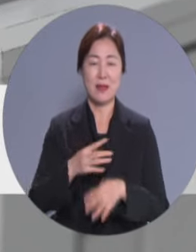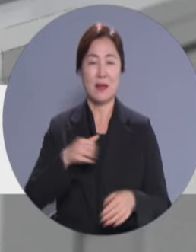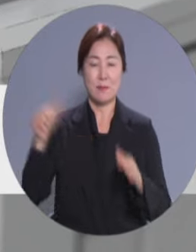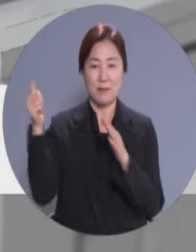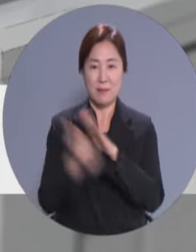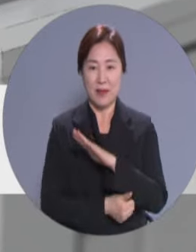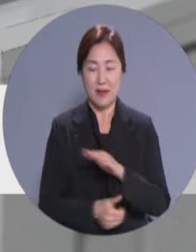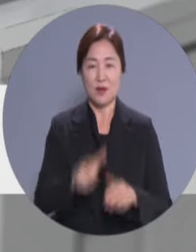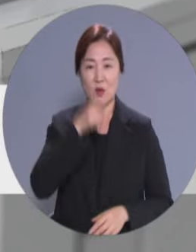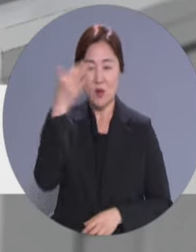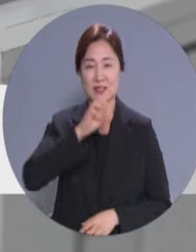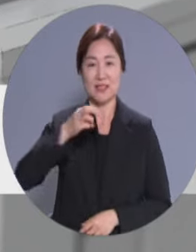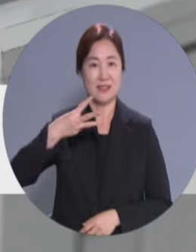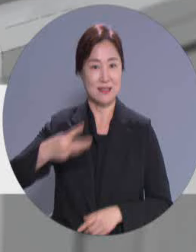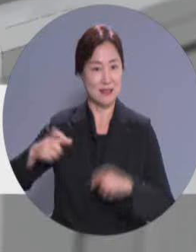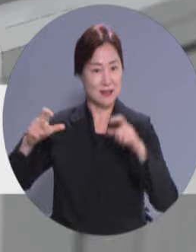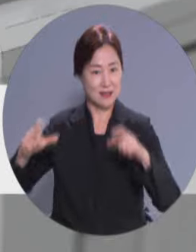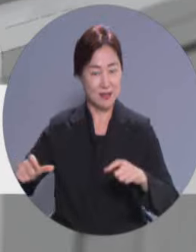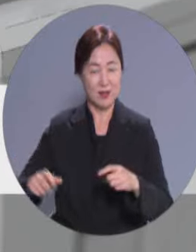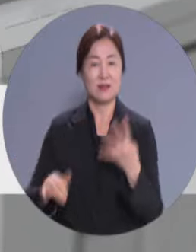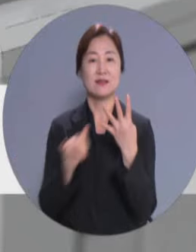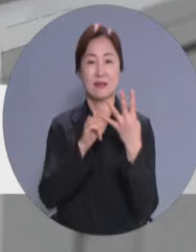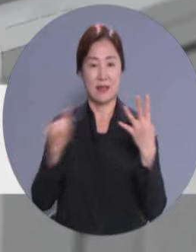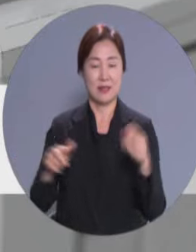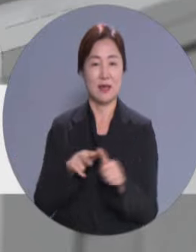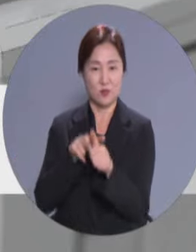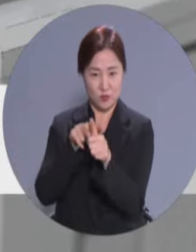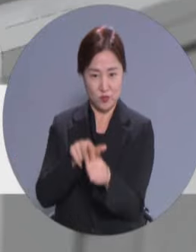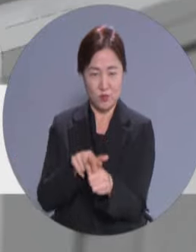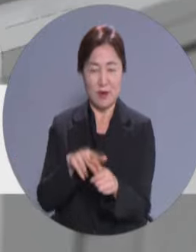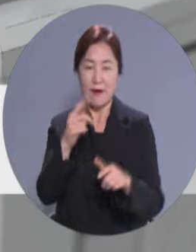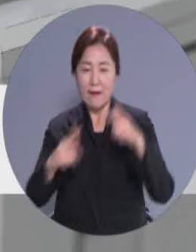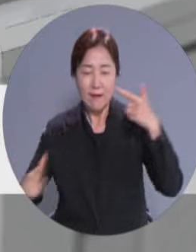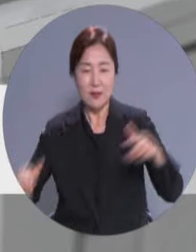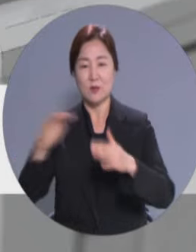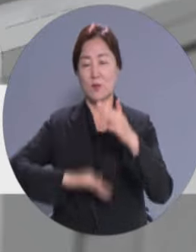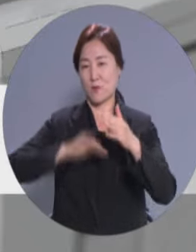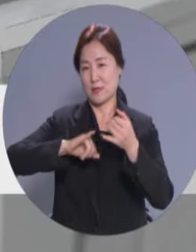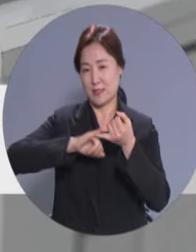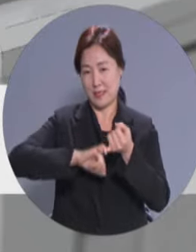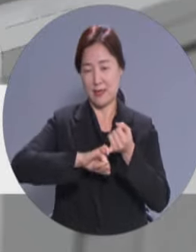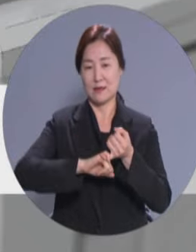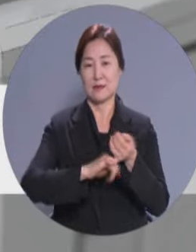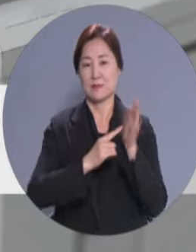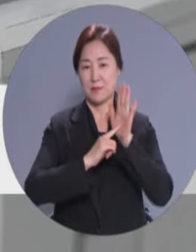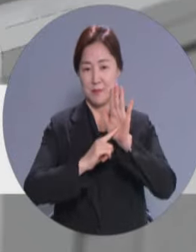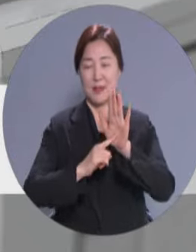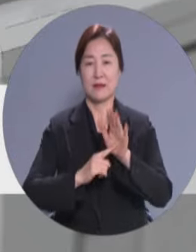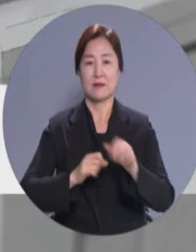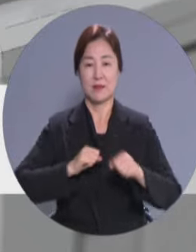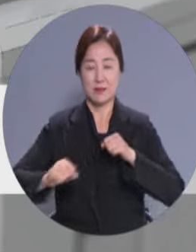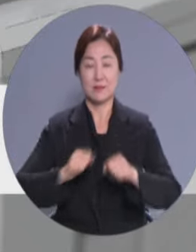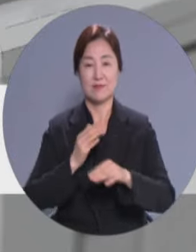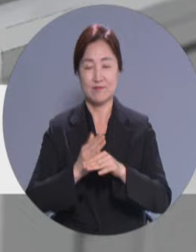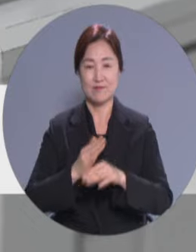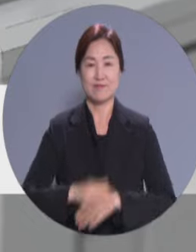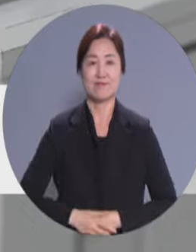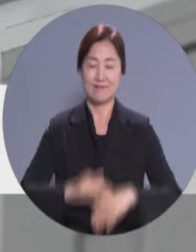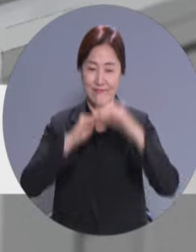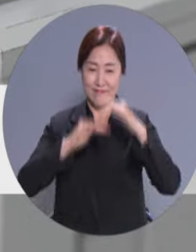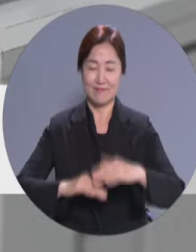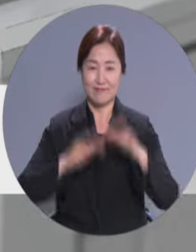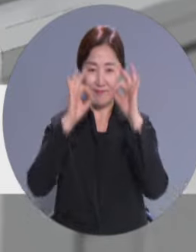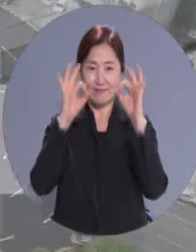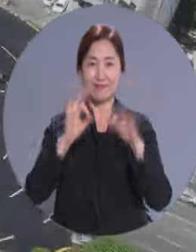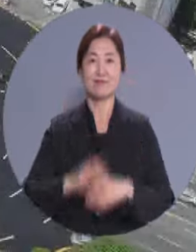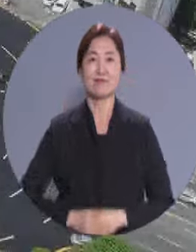여수 을선거구에서는 모두 4명의 후보가 차별화된 공약을 내세우며 표심을 공략하고 있습니다. 문형철